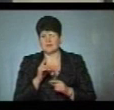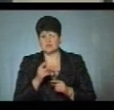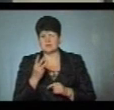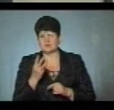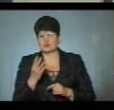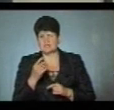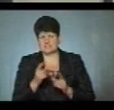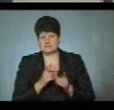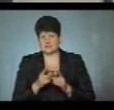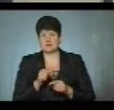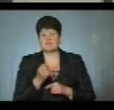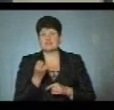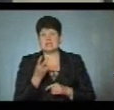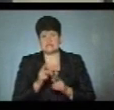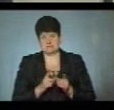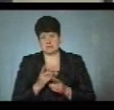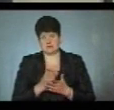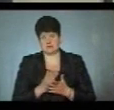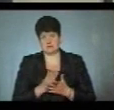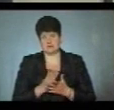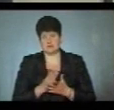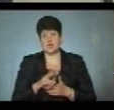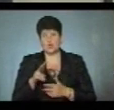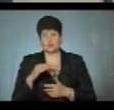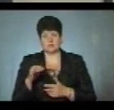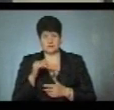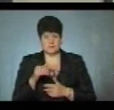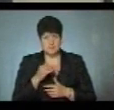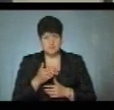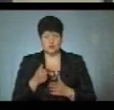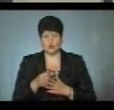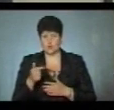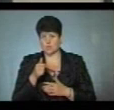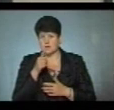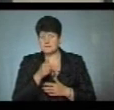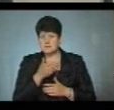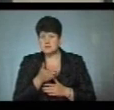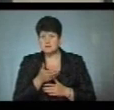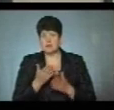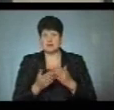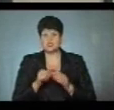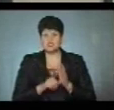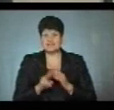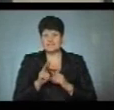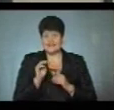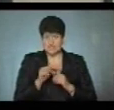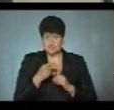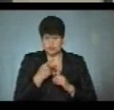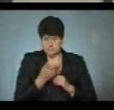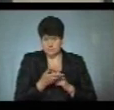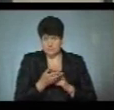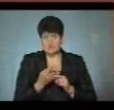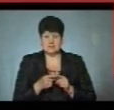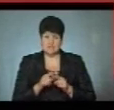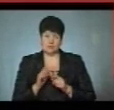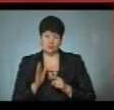12 змін. От, починається там в лютому місяці і до грудня місяця. Але, знову ж таки, оці 62 тисячі, що я вам казав, це десь